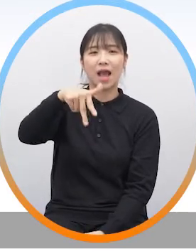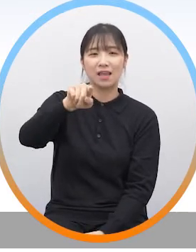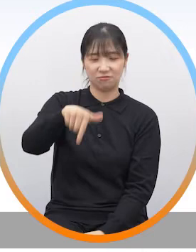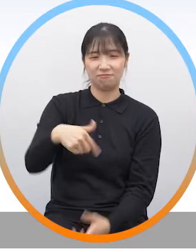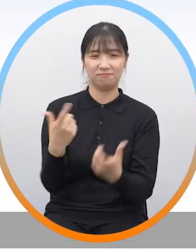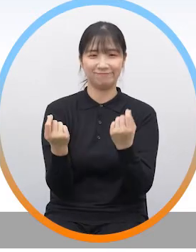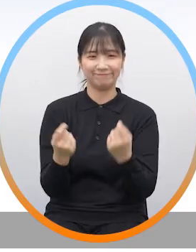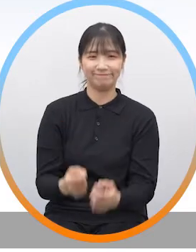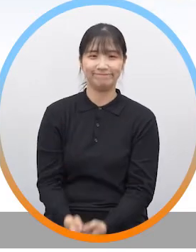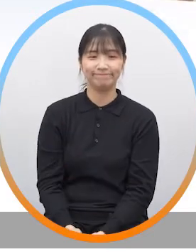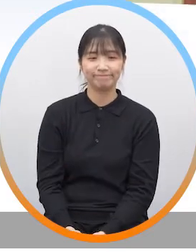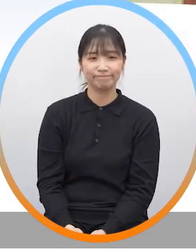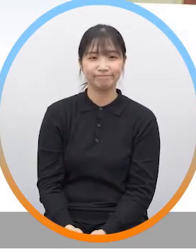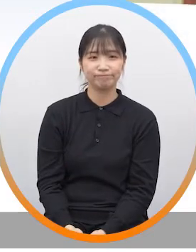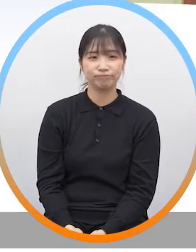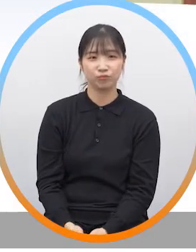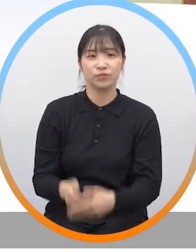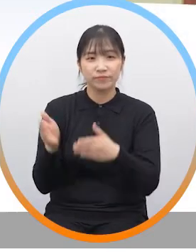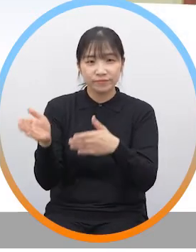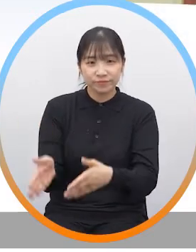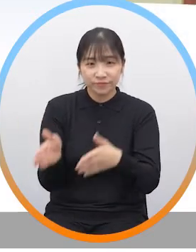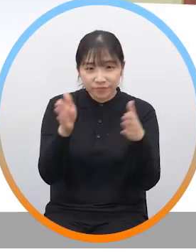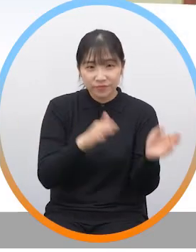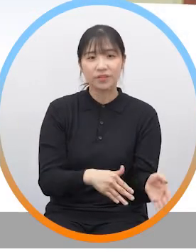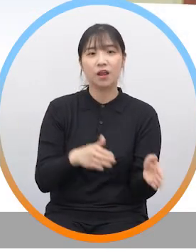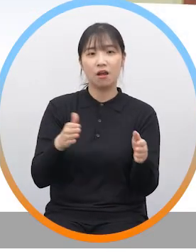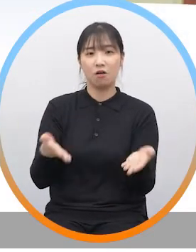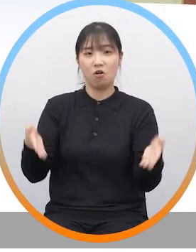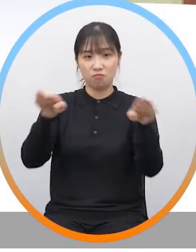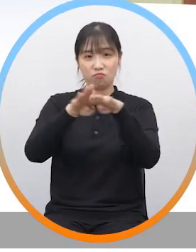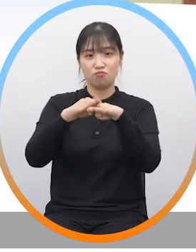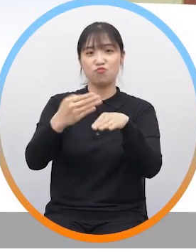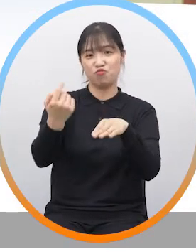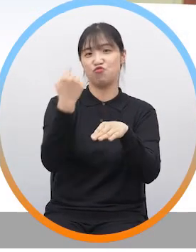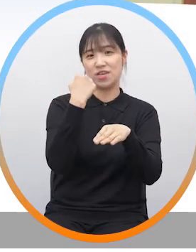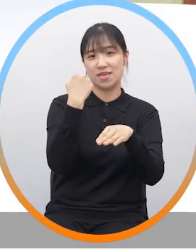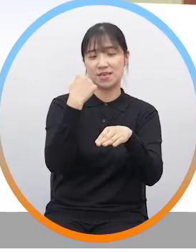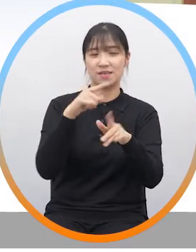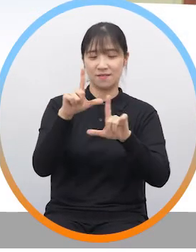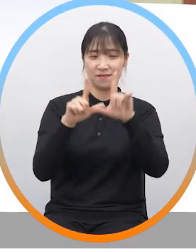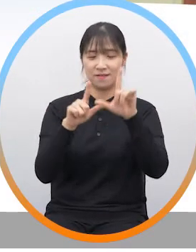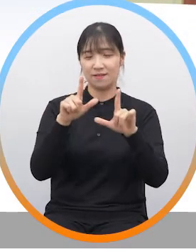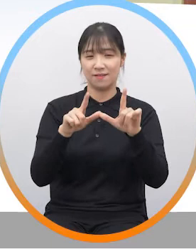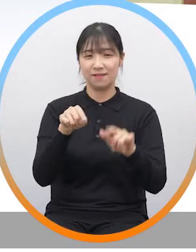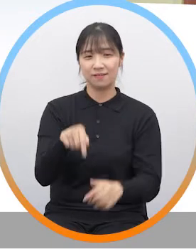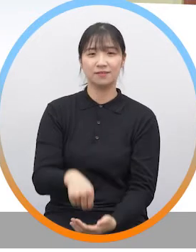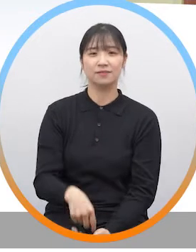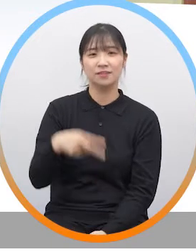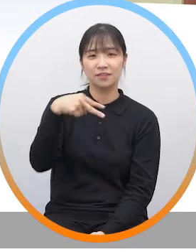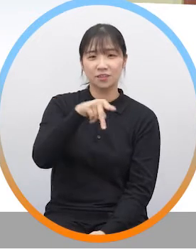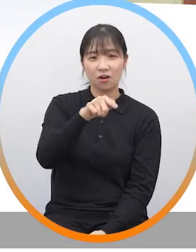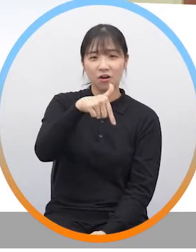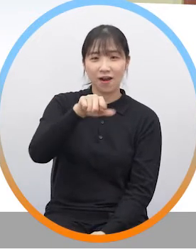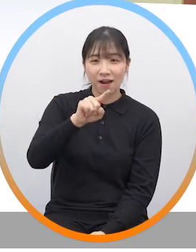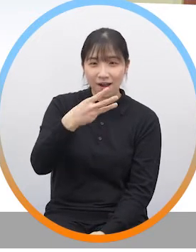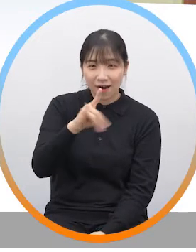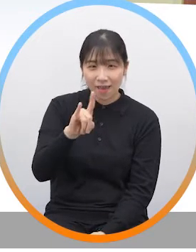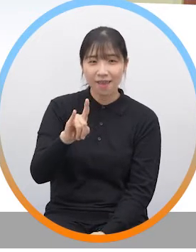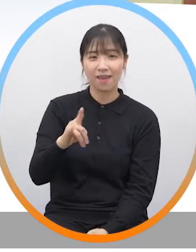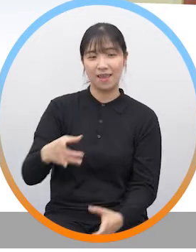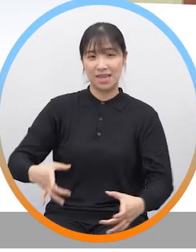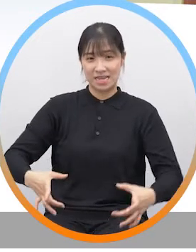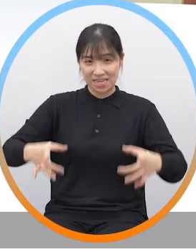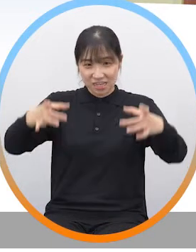있겠네요. 자, 그 뒷면인데요. 건물의 뒷면인데 참 그 석가래와 기둥과